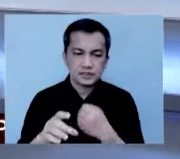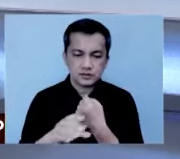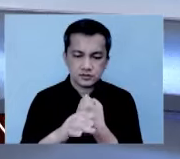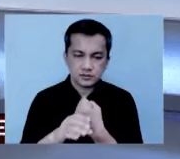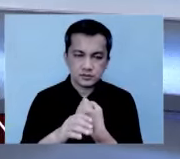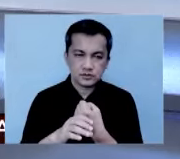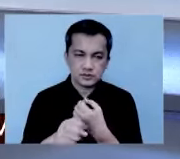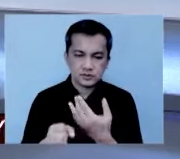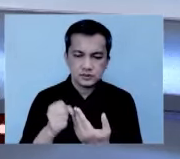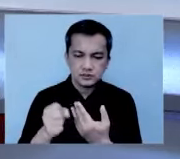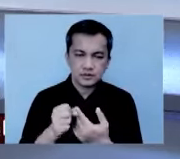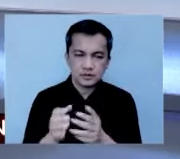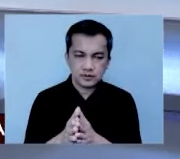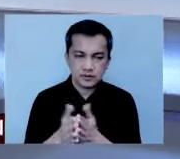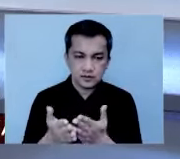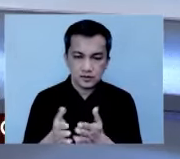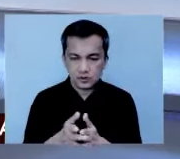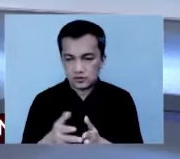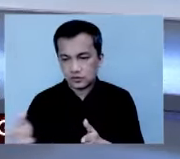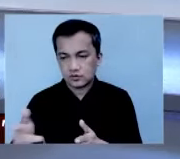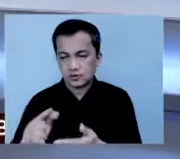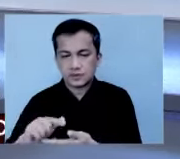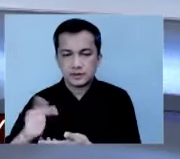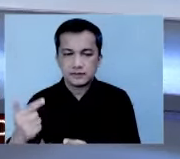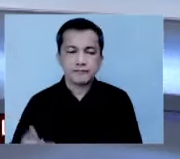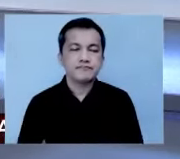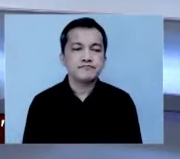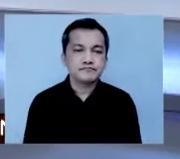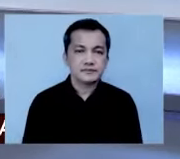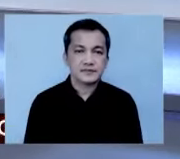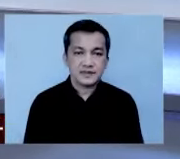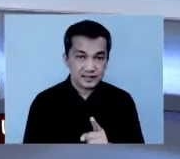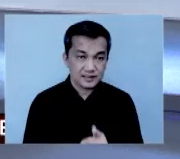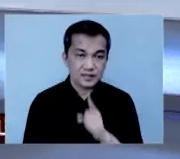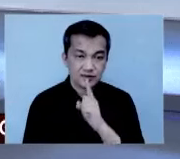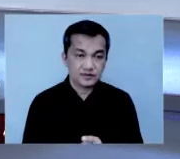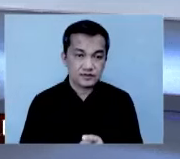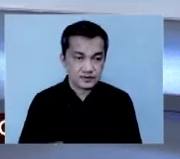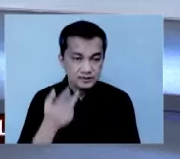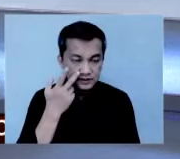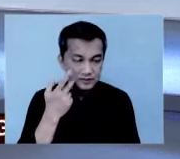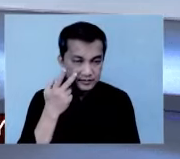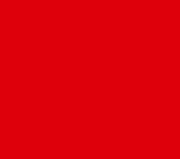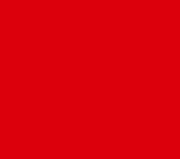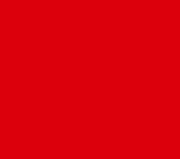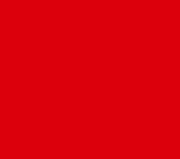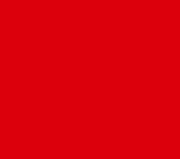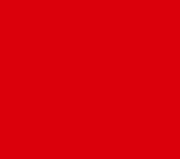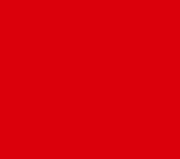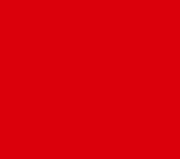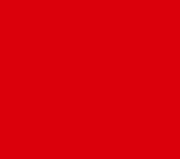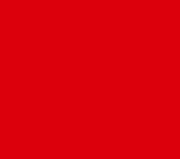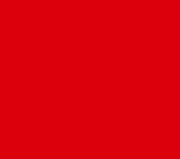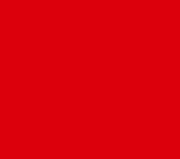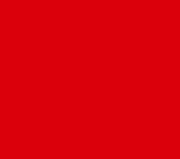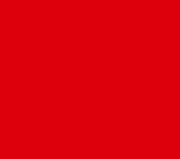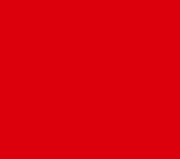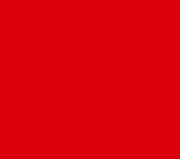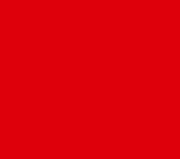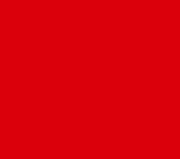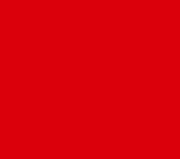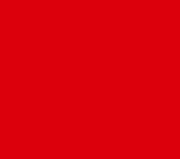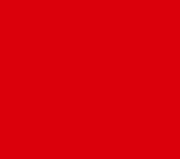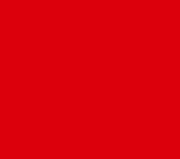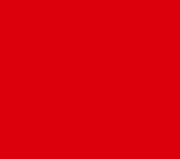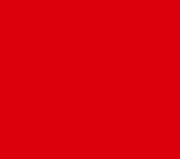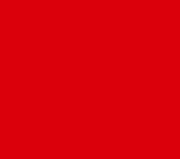simpleng textbooks hanggang sa mga laptops. At yan po talaga masusubukan si Secretary Angara. Mga kapatid, Ed Linggaw